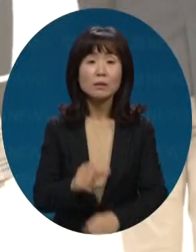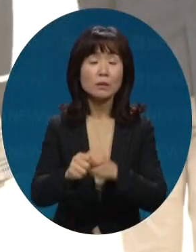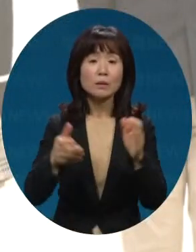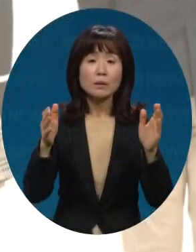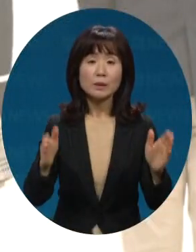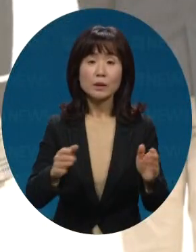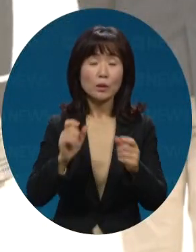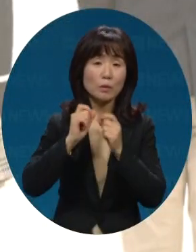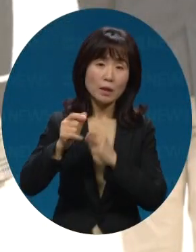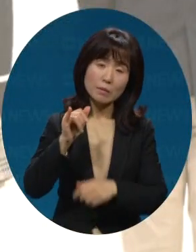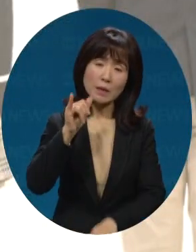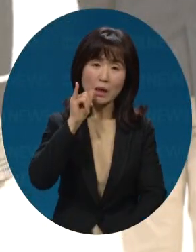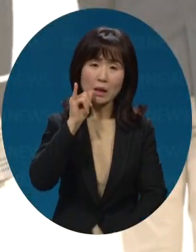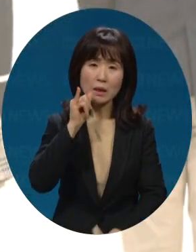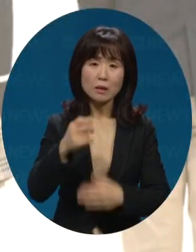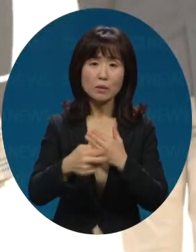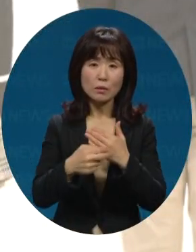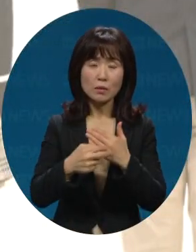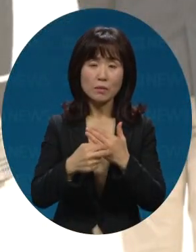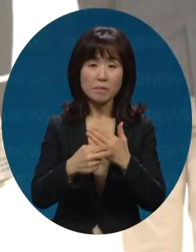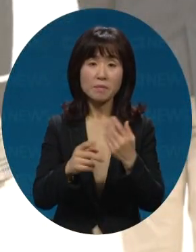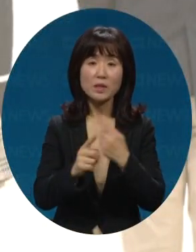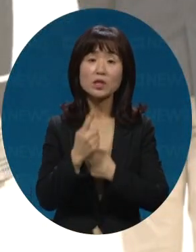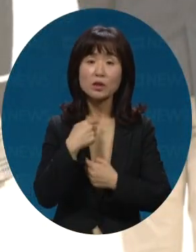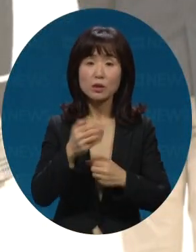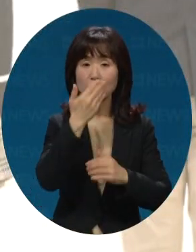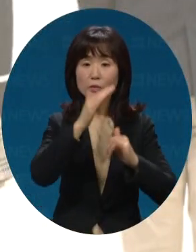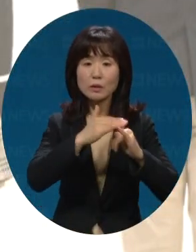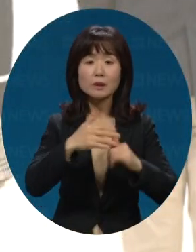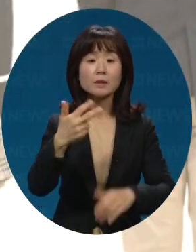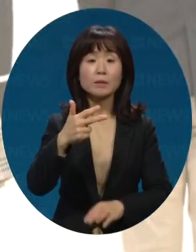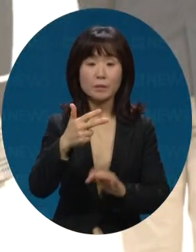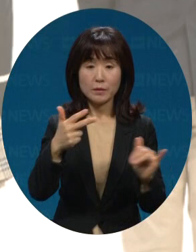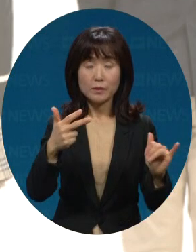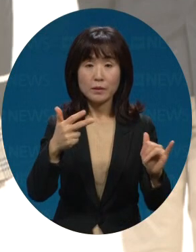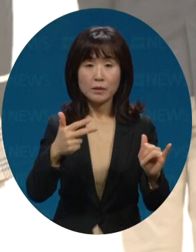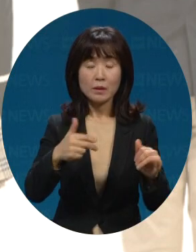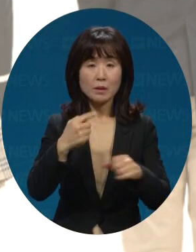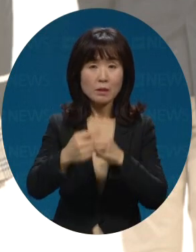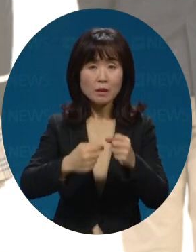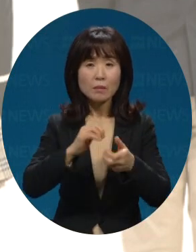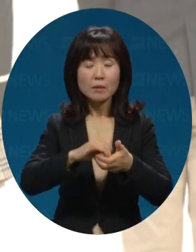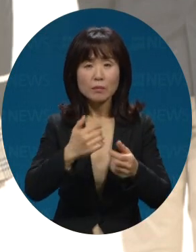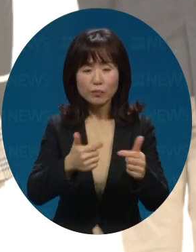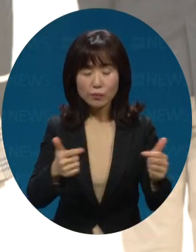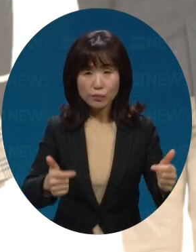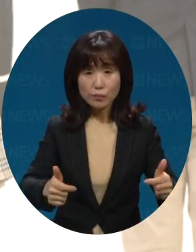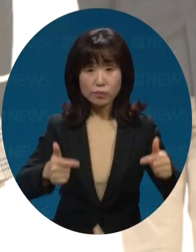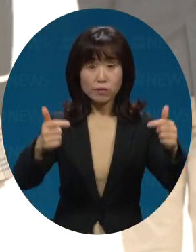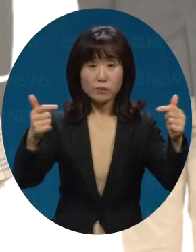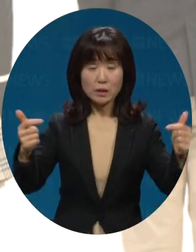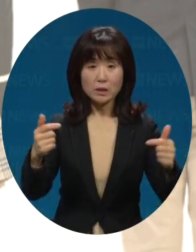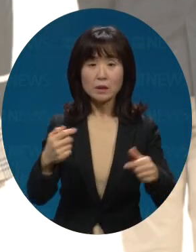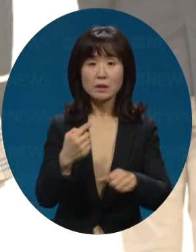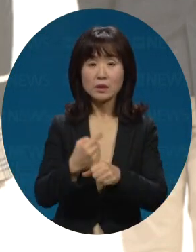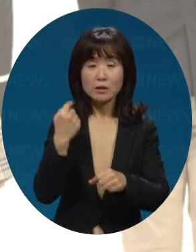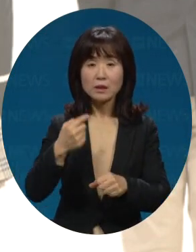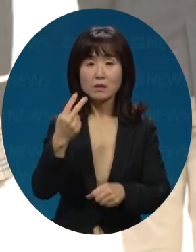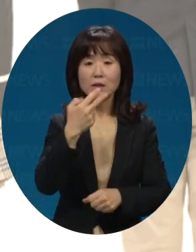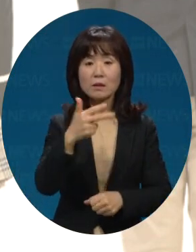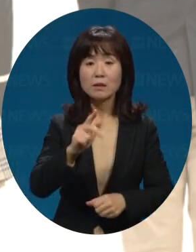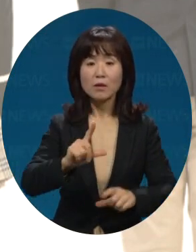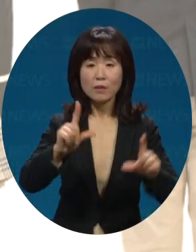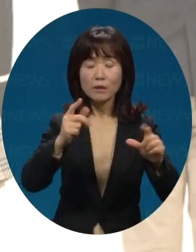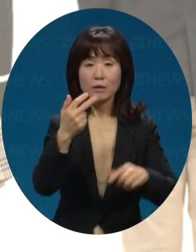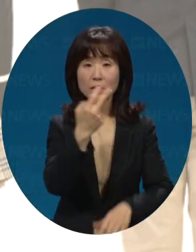지난 5년 동안 도박 중독으로 병원 진료를 받은 청소년은 약 7천명 해마다 꾸준히 늘어 지난해에는 2017년보다 약